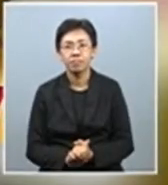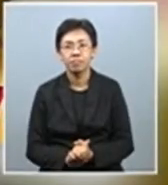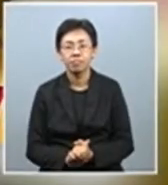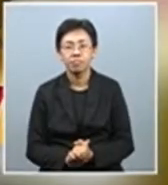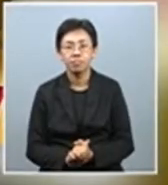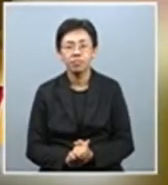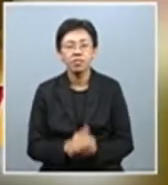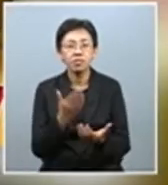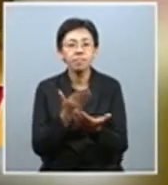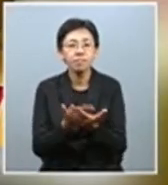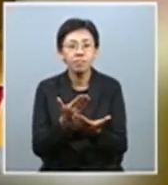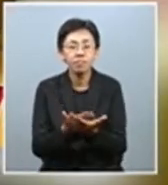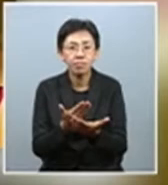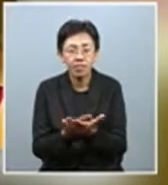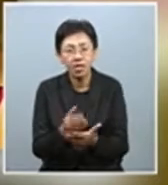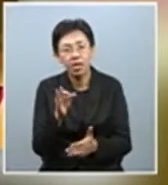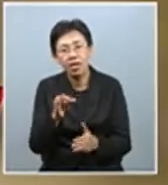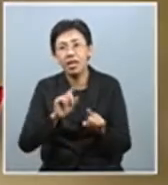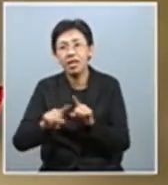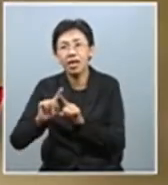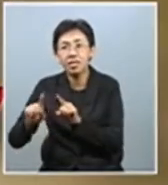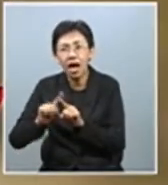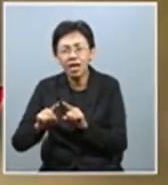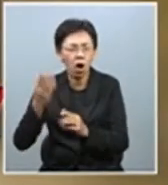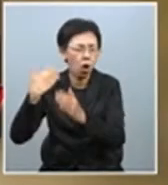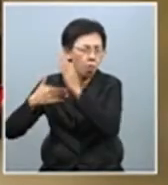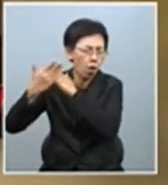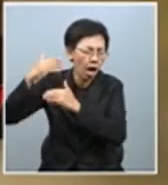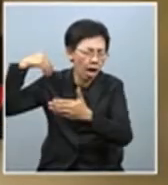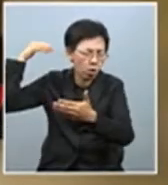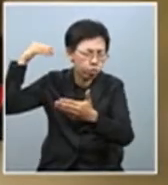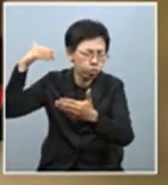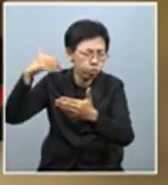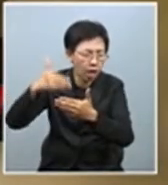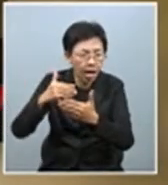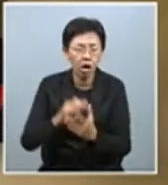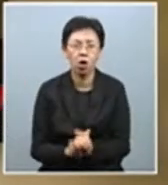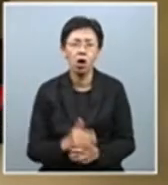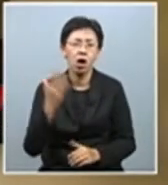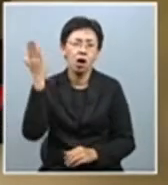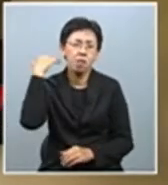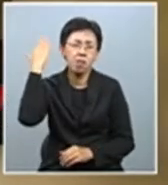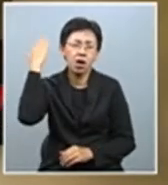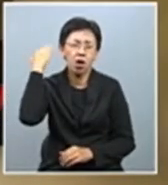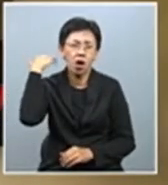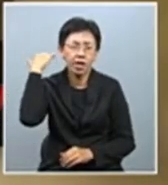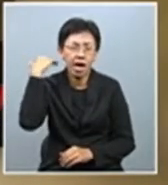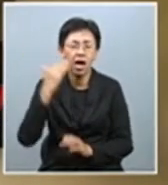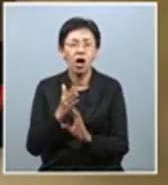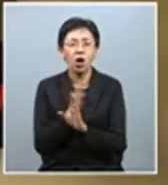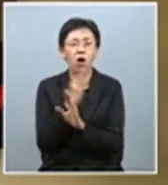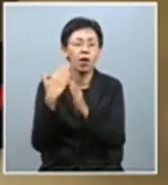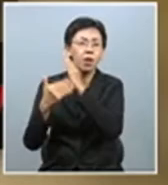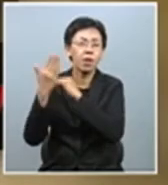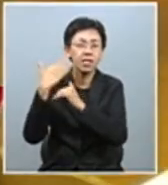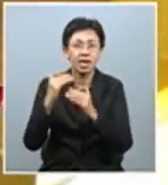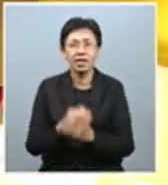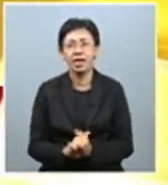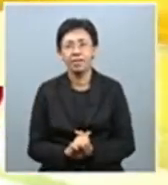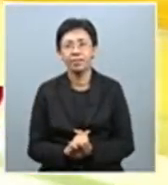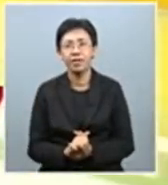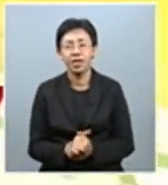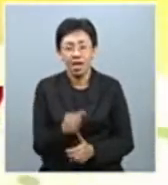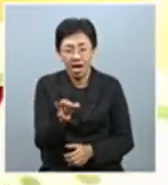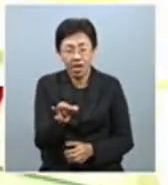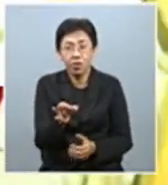ของเงินตราผ่านอารยธรรมต่างๆซึ่งอารยธรรมแรกเนี่ยก็คือตั้งแต่อารยธรรมก่อนประวัติศาสตร์นะคะคือเงินเหรียญลิเดียถามว่าอา